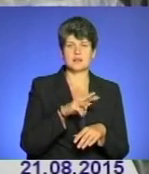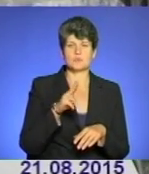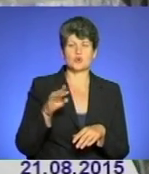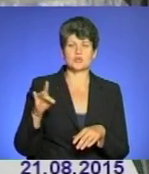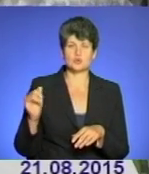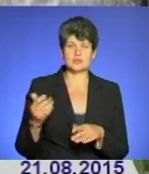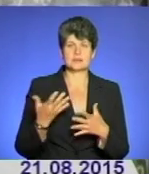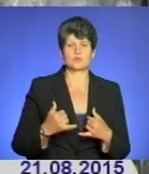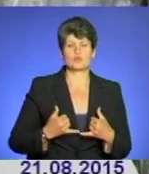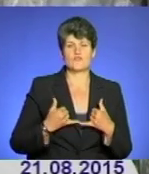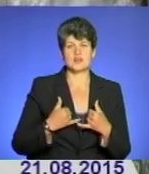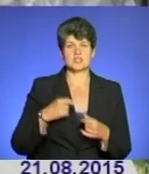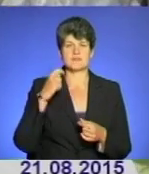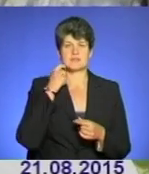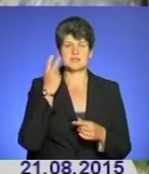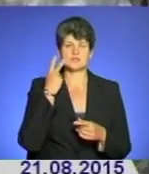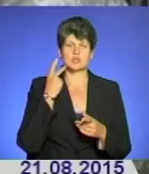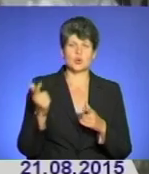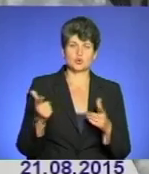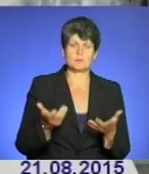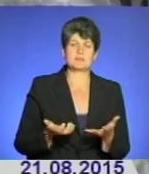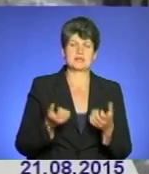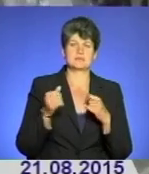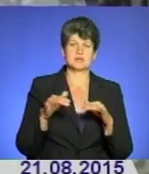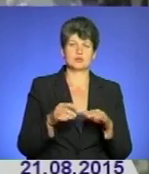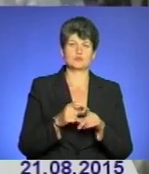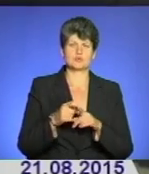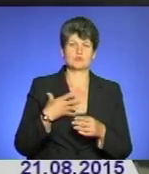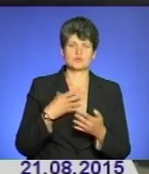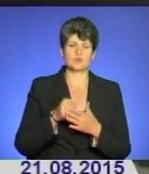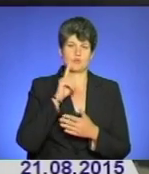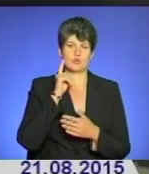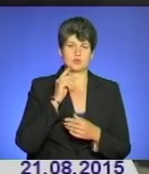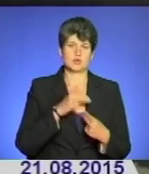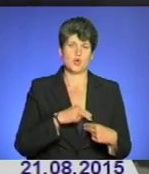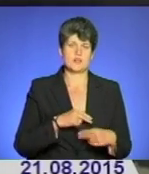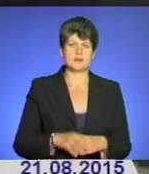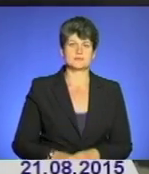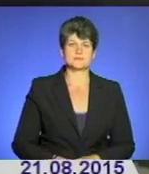які попри поважний вік завжди готові підтримати ділом і словом своїх молодих колег.